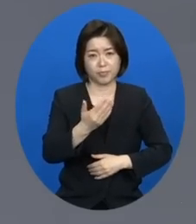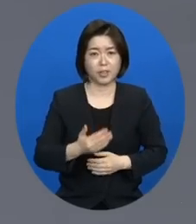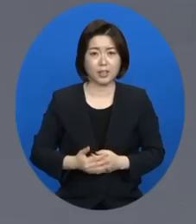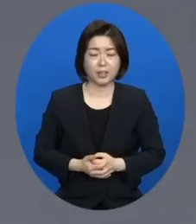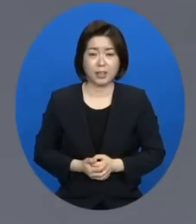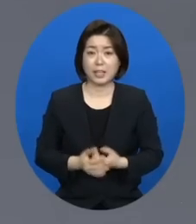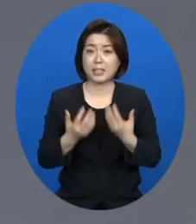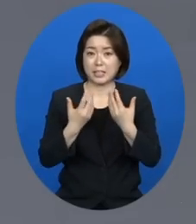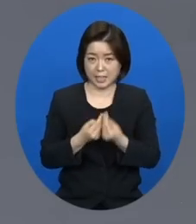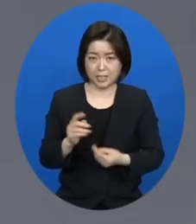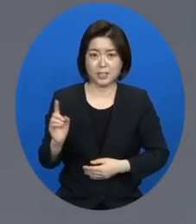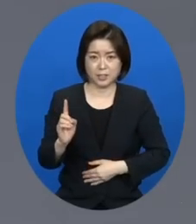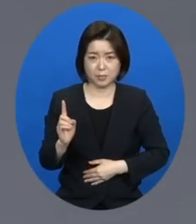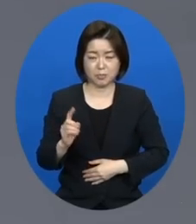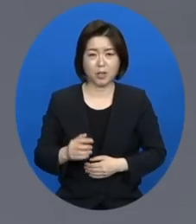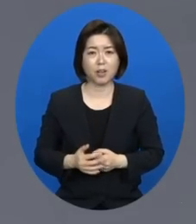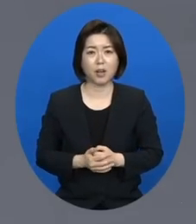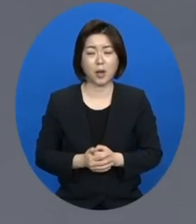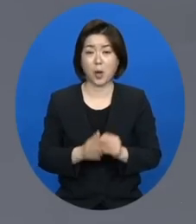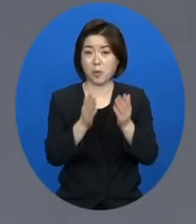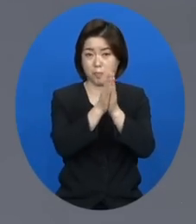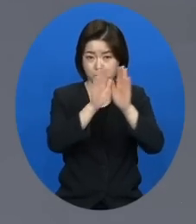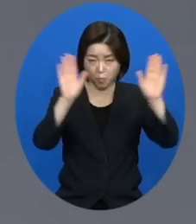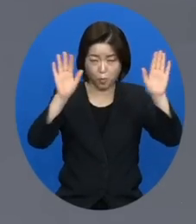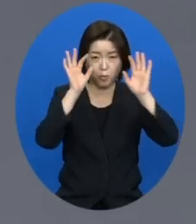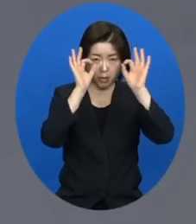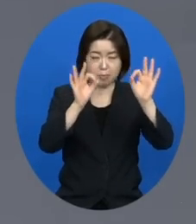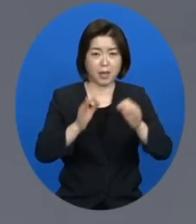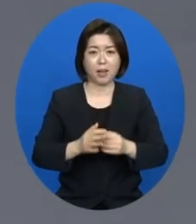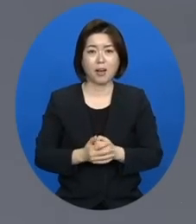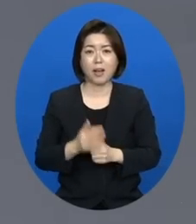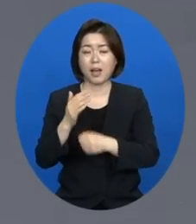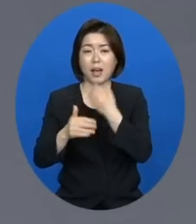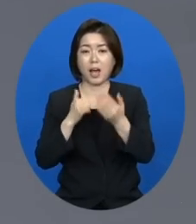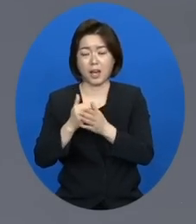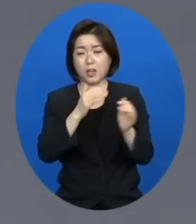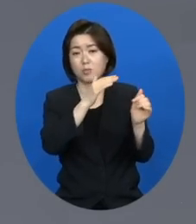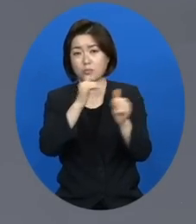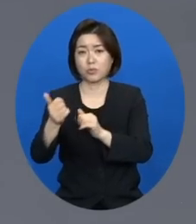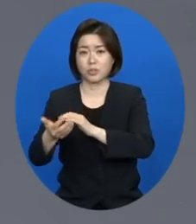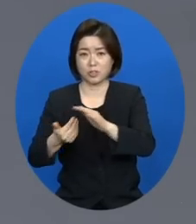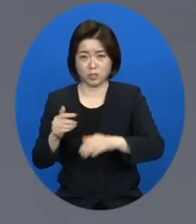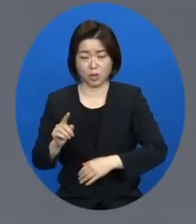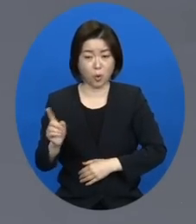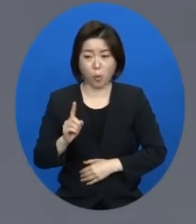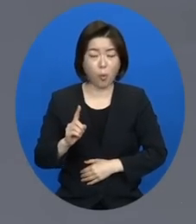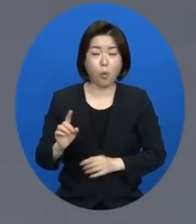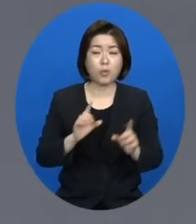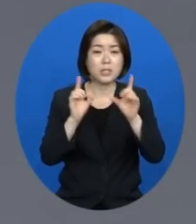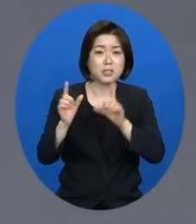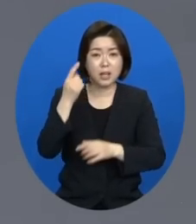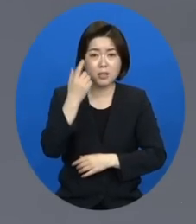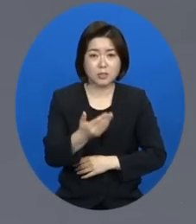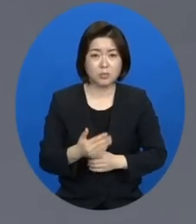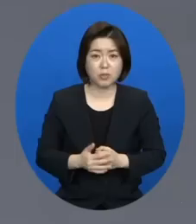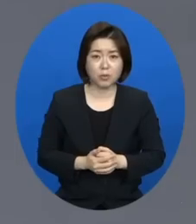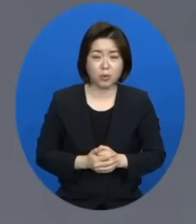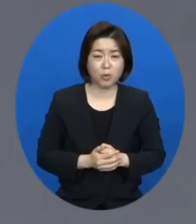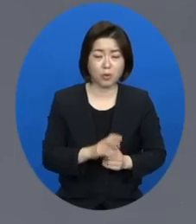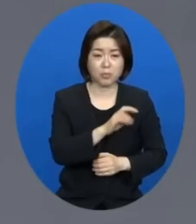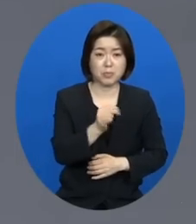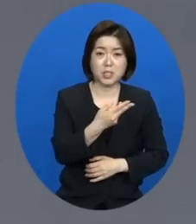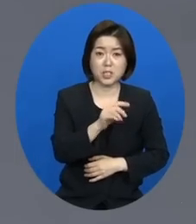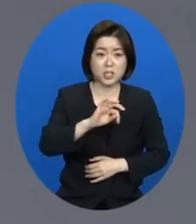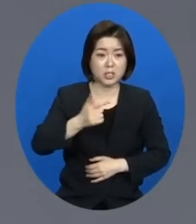들면 이런 거예요. 모세를 보세요. 하나님 모세를 부르시기 이전에 뭐 어디에 있었습니까? 미디안